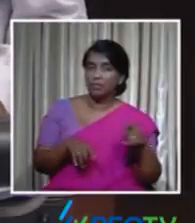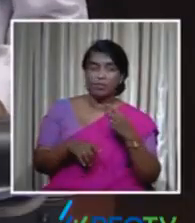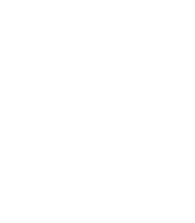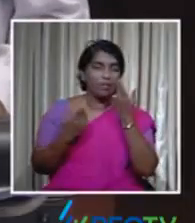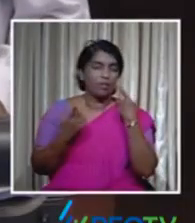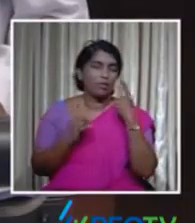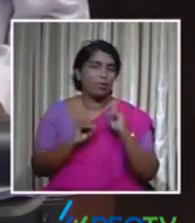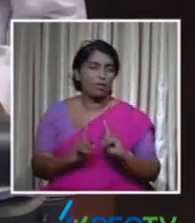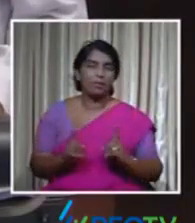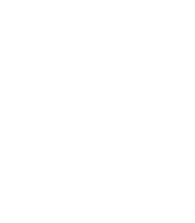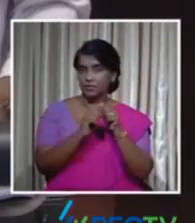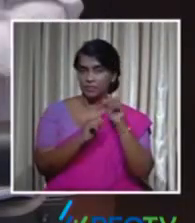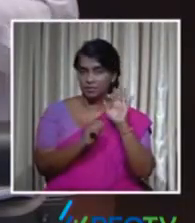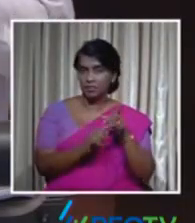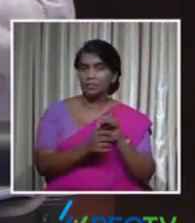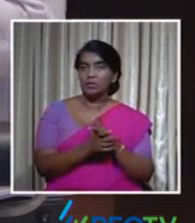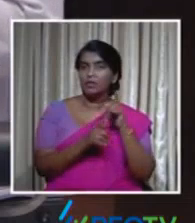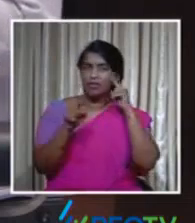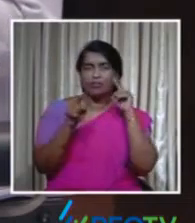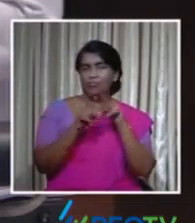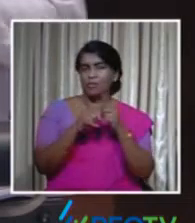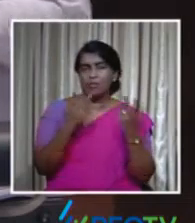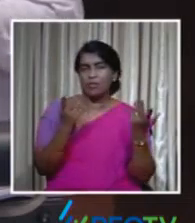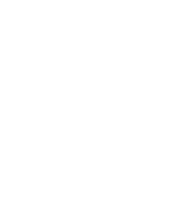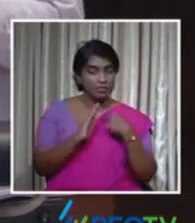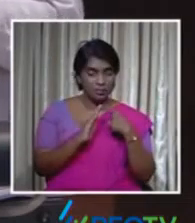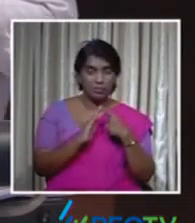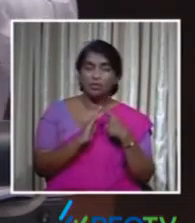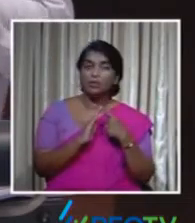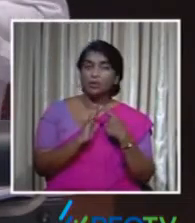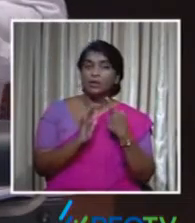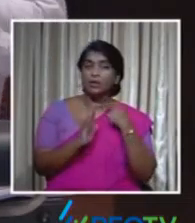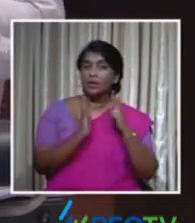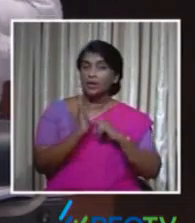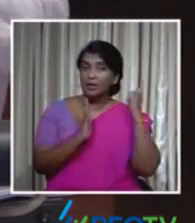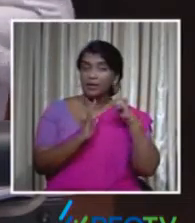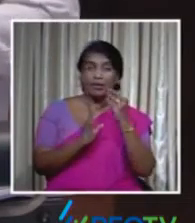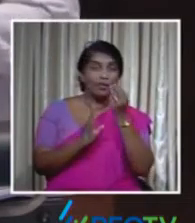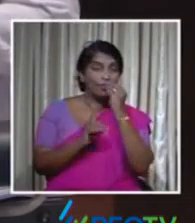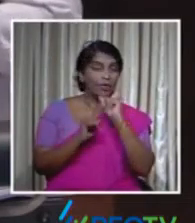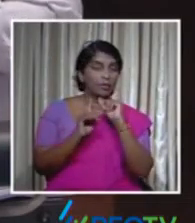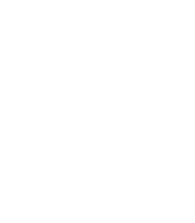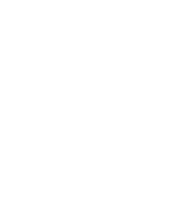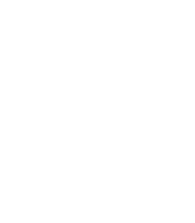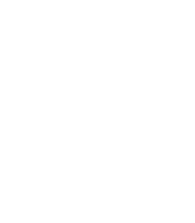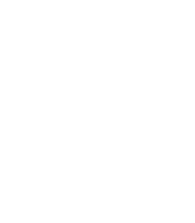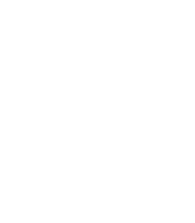පෝෂණ තත්ත්වයන් ඉහළ ගිහිලා තිබෙනවා ඉතින් මේ තත්ත්වය තුල මේ රටට ජාතික පෝෂණ වැඩපිළිවෙලක් අවශ්‍යයි